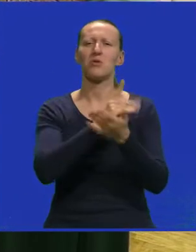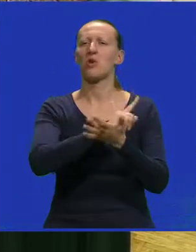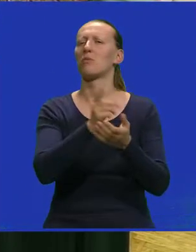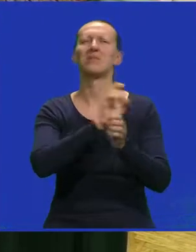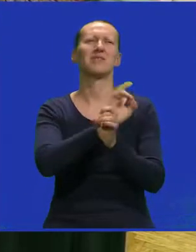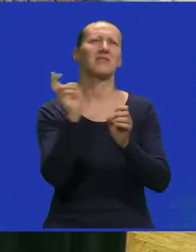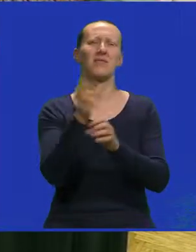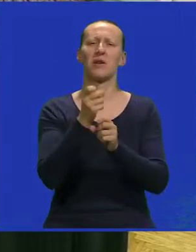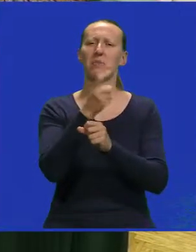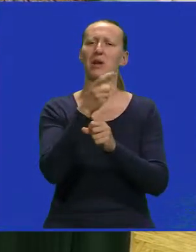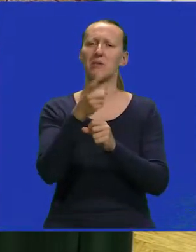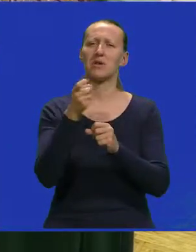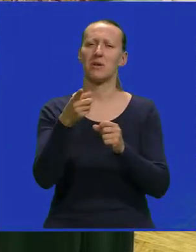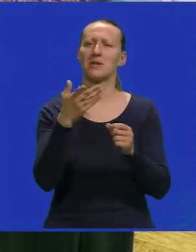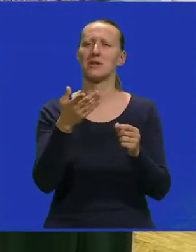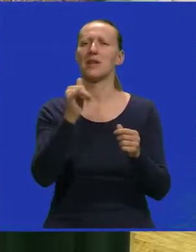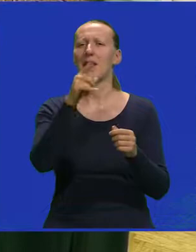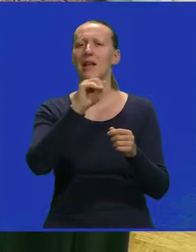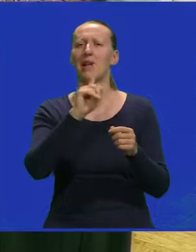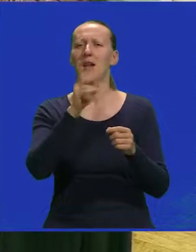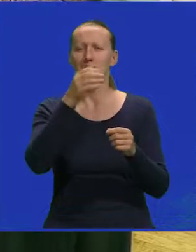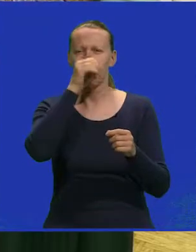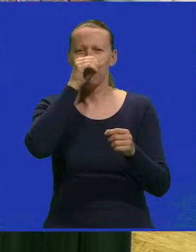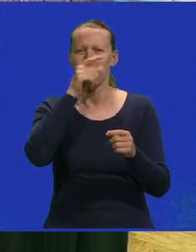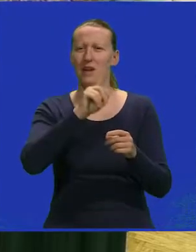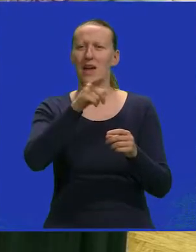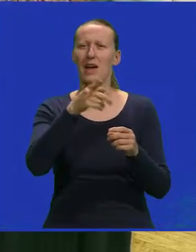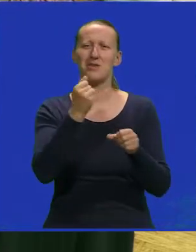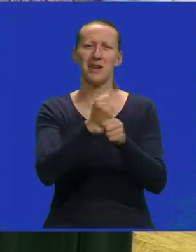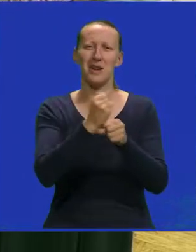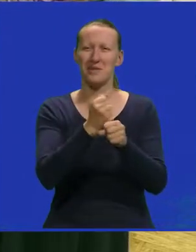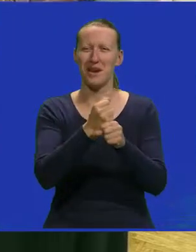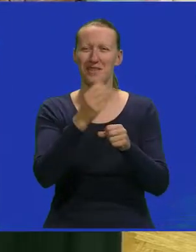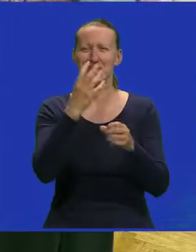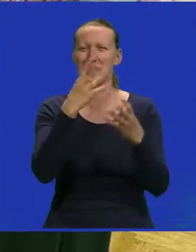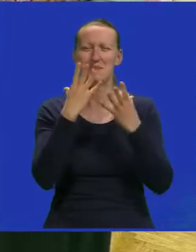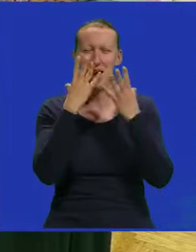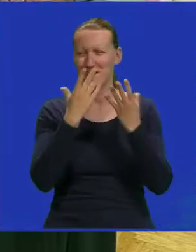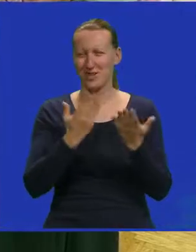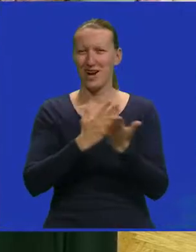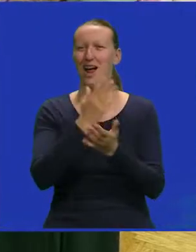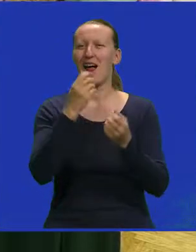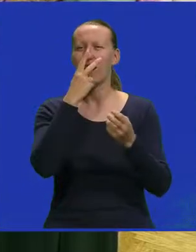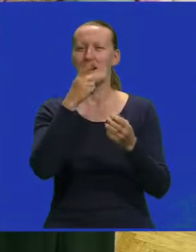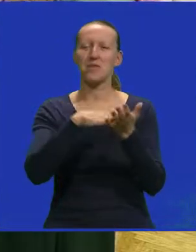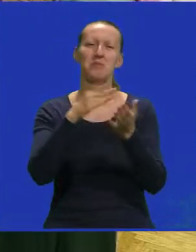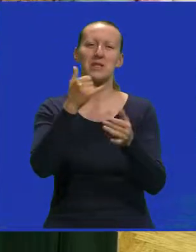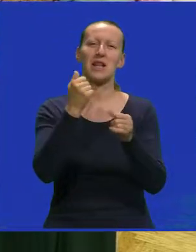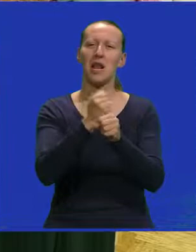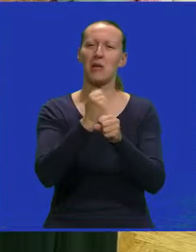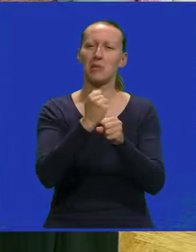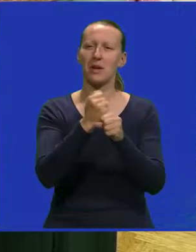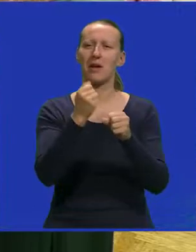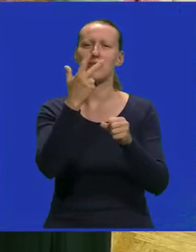sve hitati u škovace. Glej, ma da, sad ću daleko od tega, neću napraviti. Ali gledaj ovako, drži to i da sad napravim